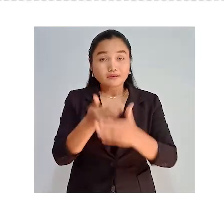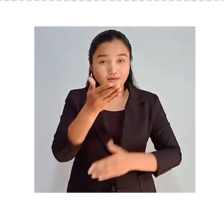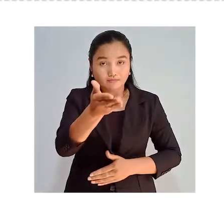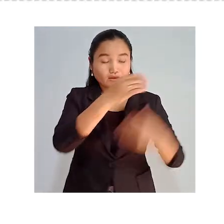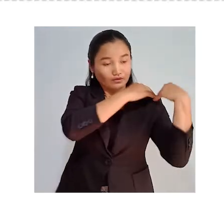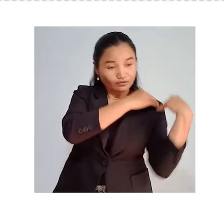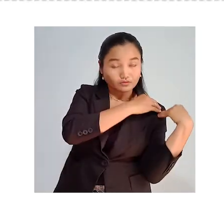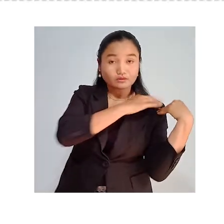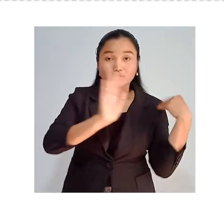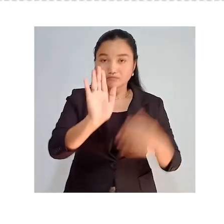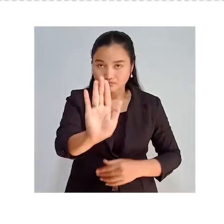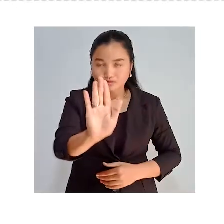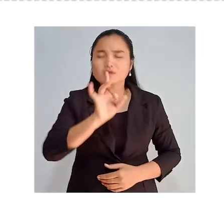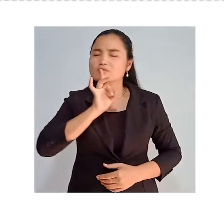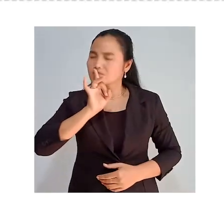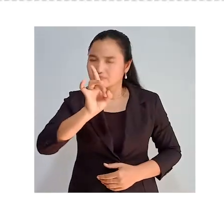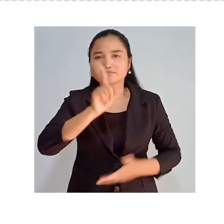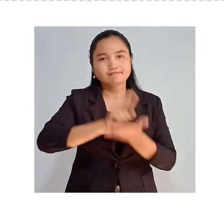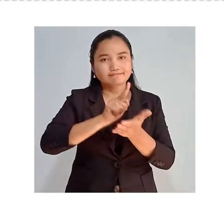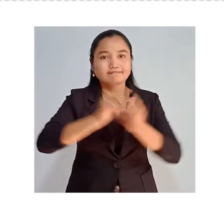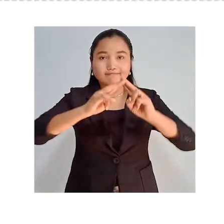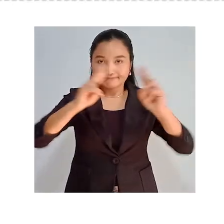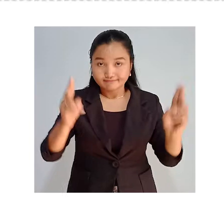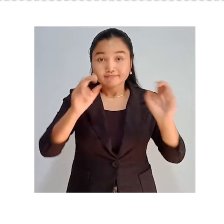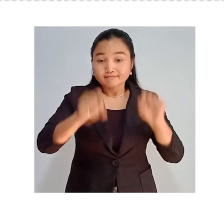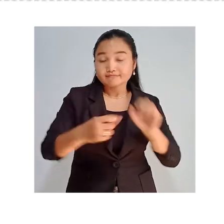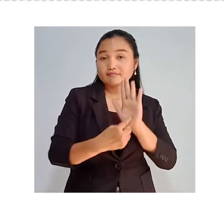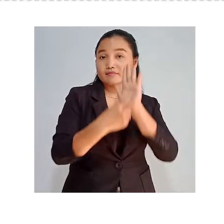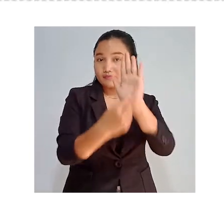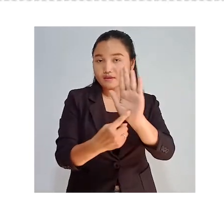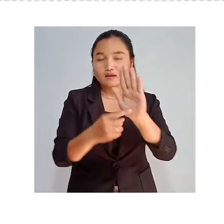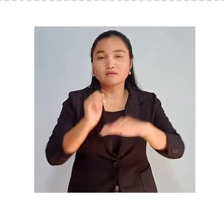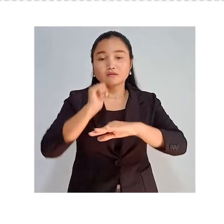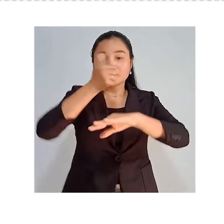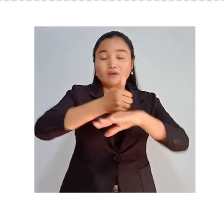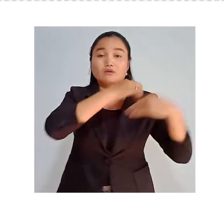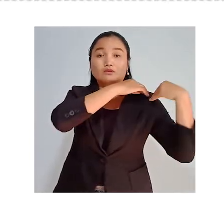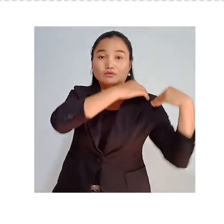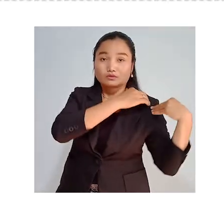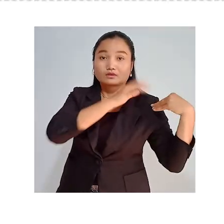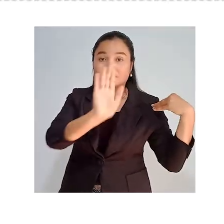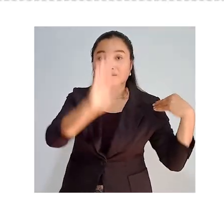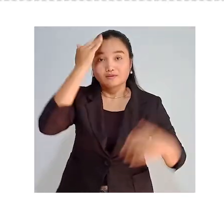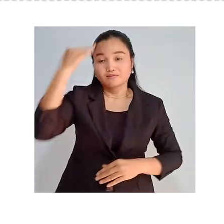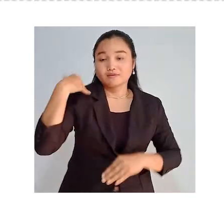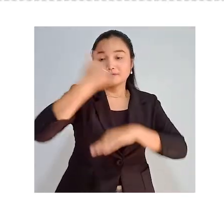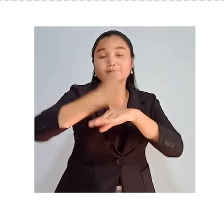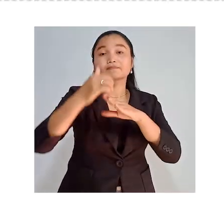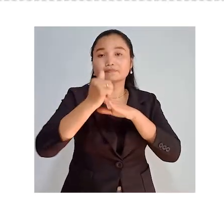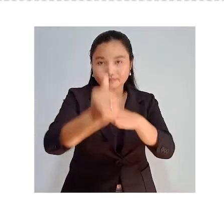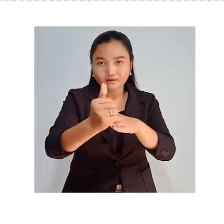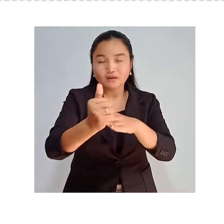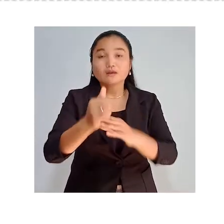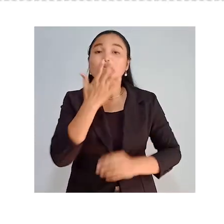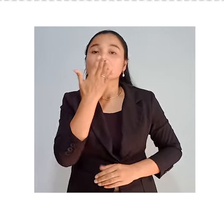ទូរទស្សន៍ទីគាត់ឬ Horror Campaign នេះមានប្រសិទ្ធភាពដោយបានឆ្លុះបញ្ចាំងអំពីទូរនីតិរបស់ស្ត្រីក្នុងភាពជាអ្នកដឹកនាំក៏ដូចជាក្នុង